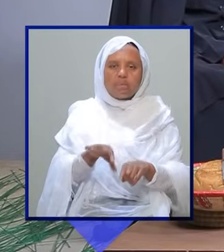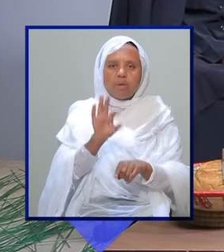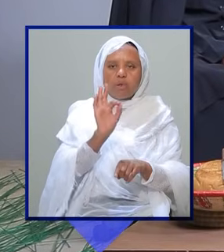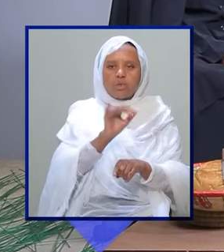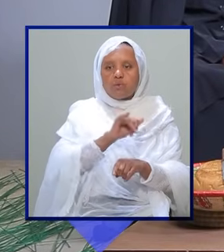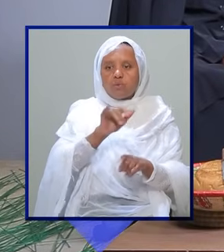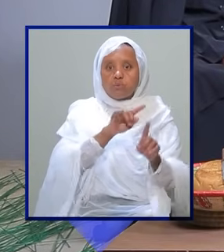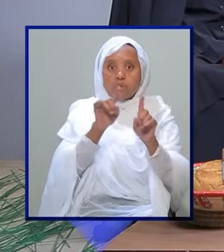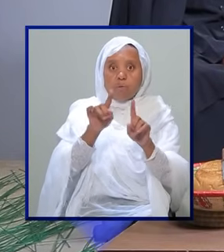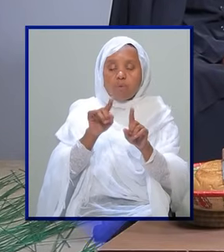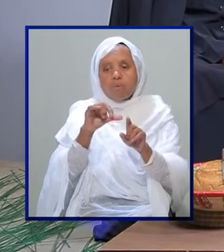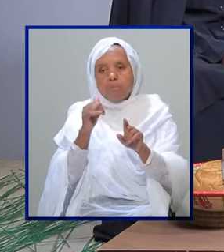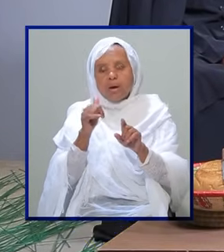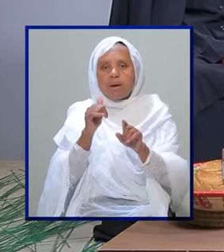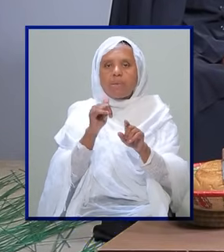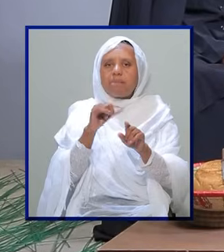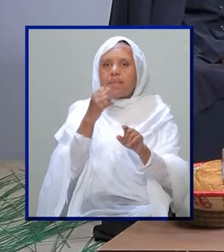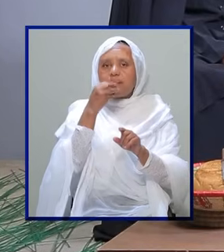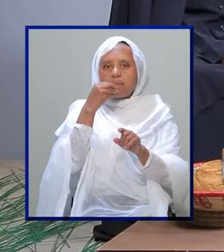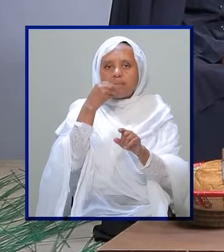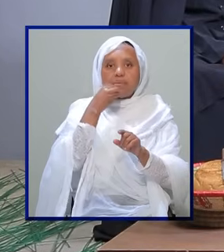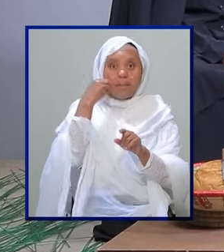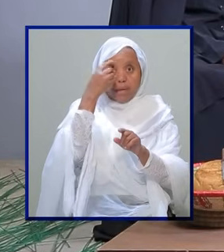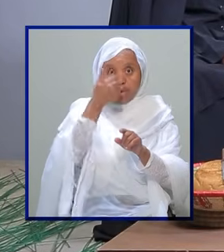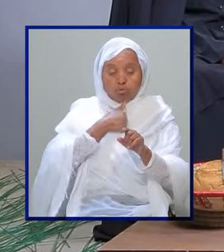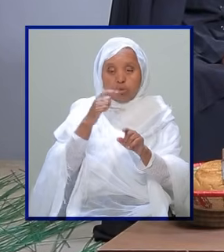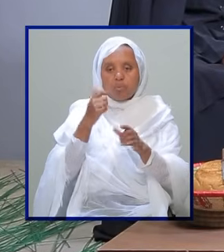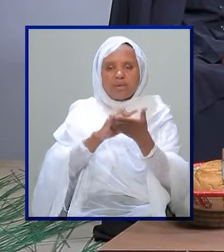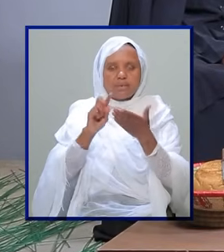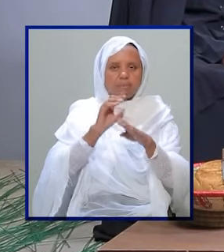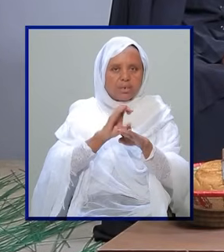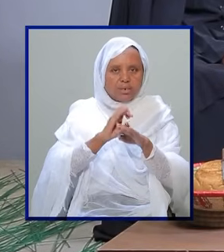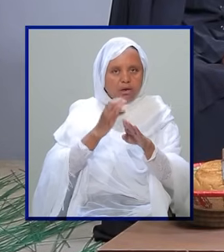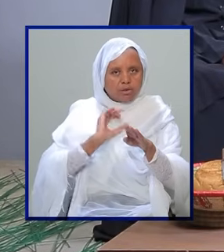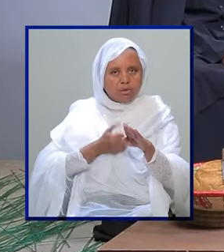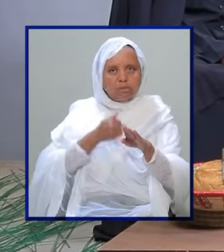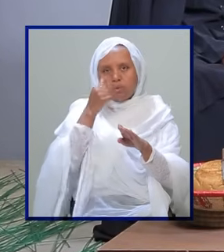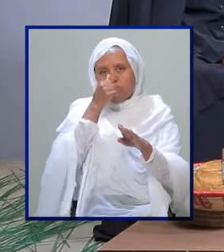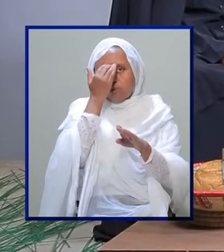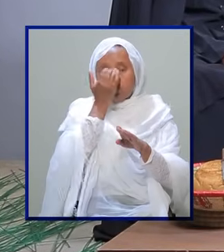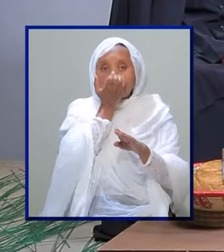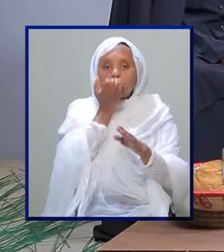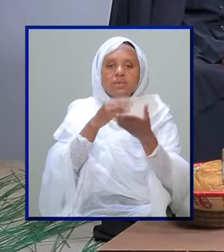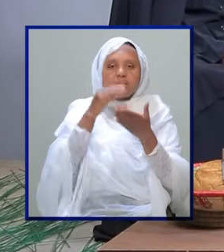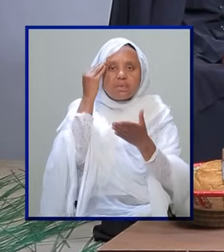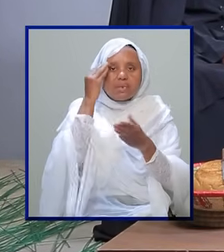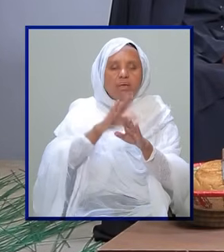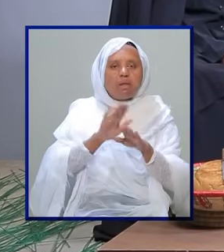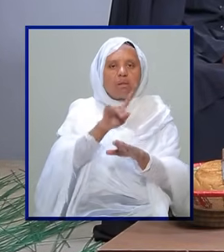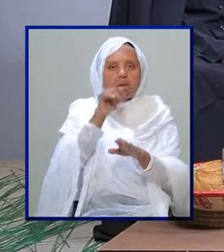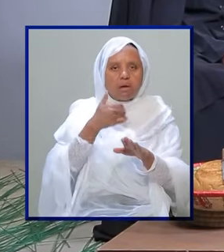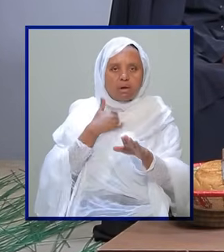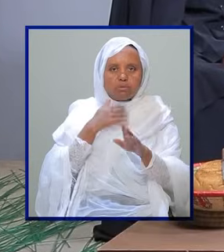የሚያገኙበት እንዲሁም ደግሞ በሌላ ቤተ እምነት ውስጥ ሆነው በቅድስት ቤተ ክርስቲያናችን ላይ በኢትዮጵያ ኦርቶዶክስ ተዋሕዶ ቤተ ክርስቲያን አስተምሮ ላይ ጥያቄ